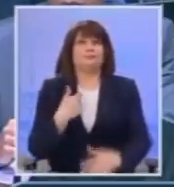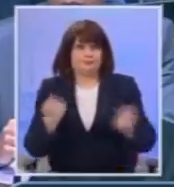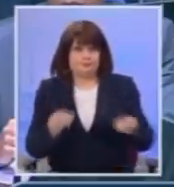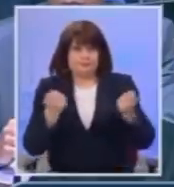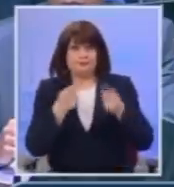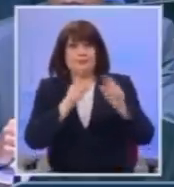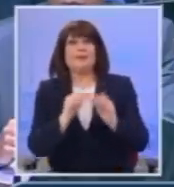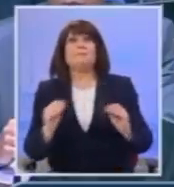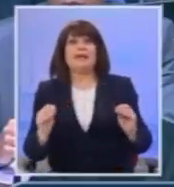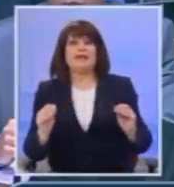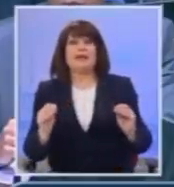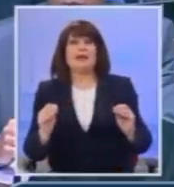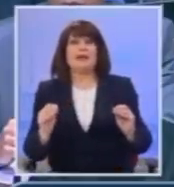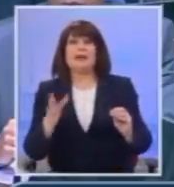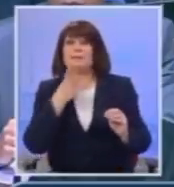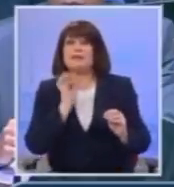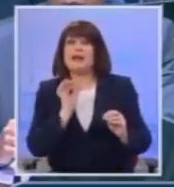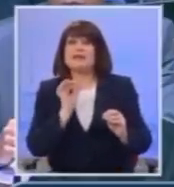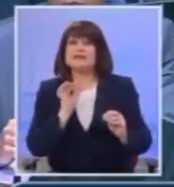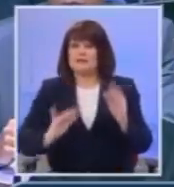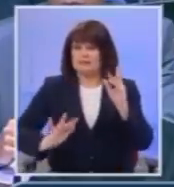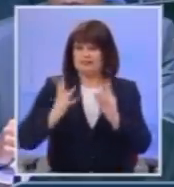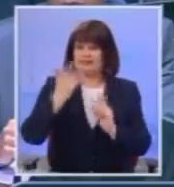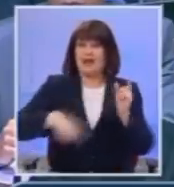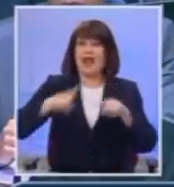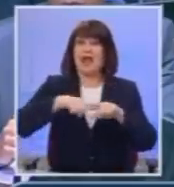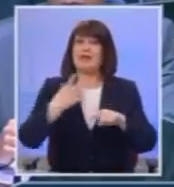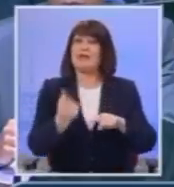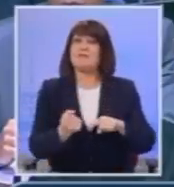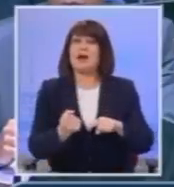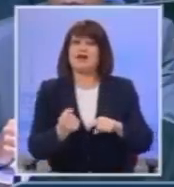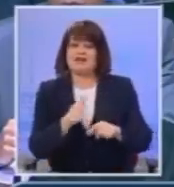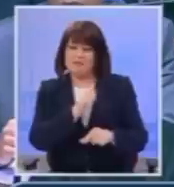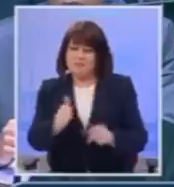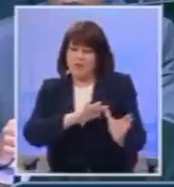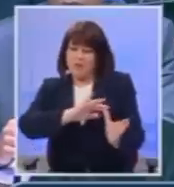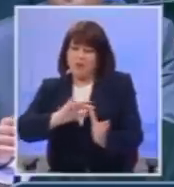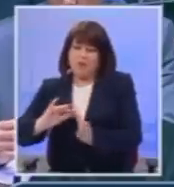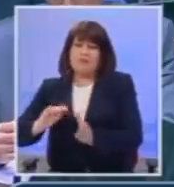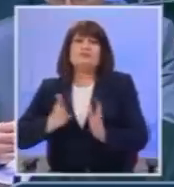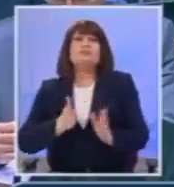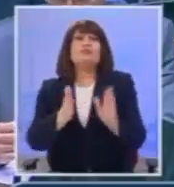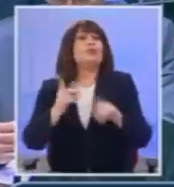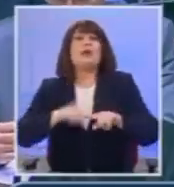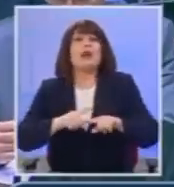στην παιδεία, απομονώνετε τη δημιουργική Ελλάδα και δεν οδηγείτε τη χώρα σε